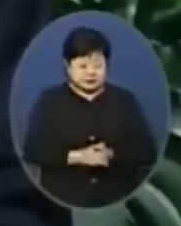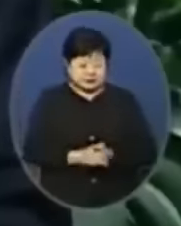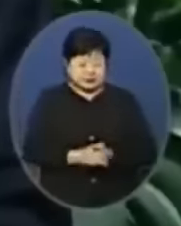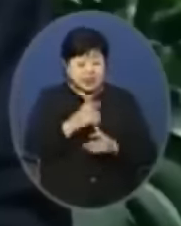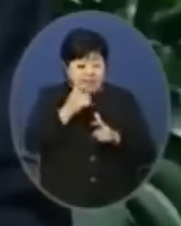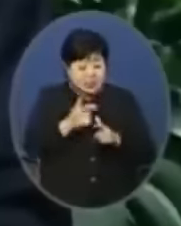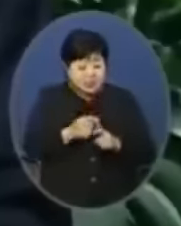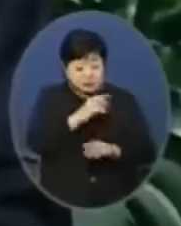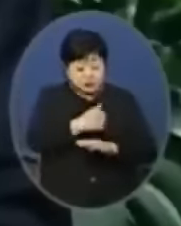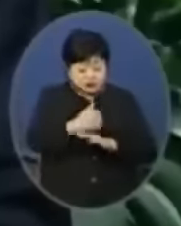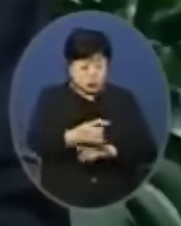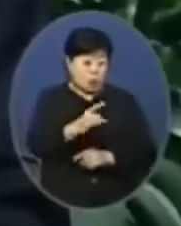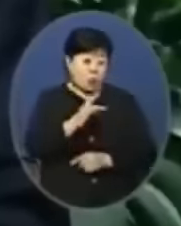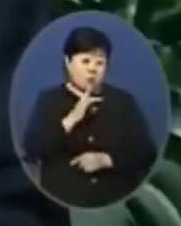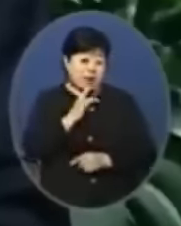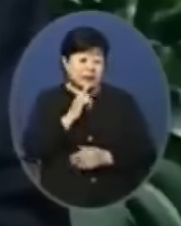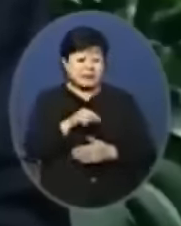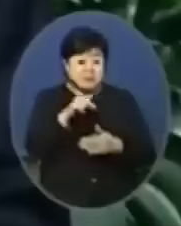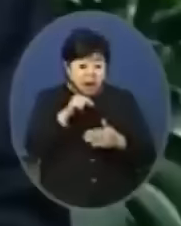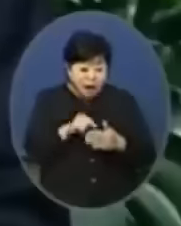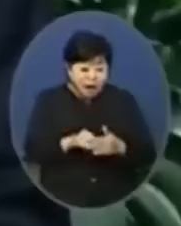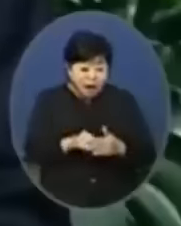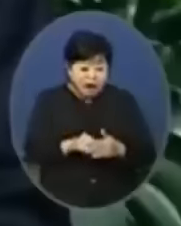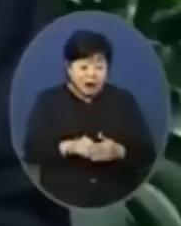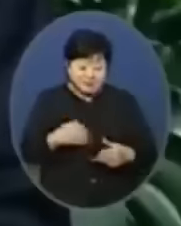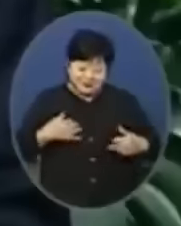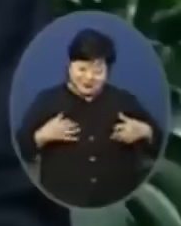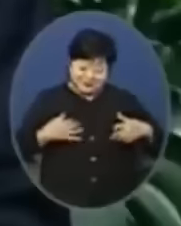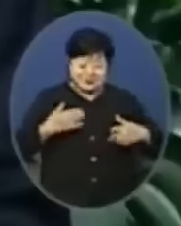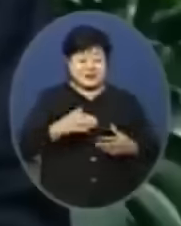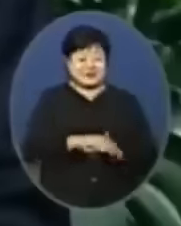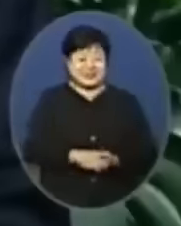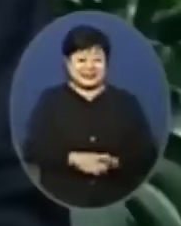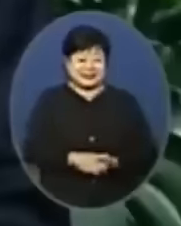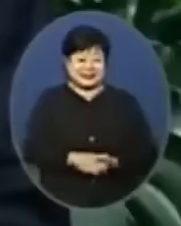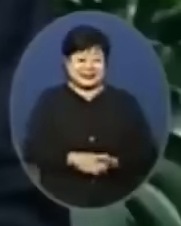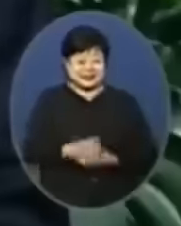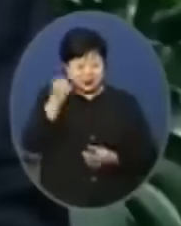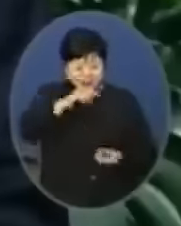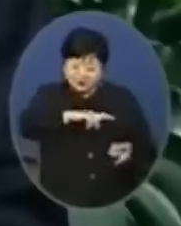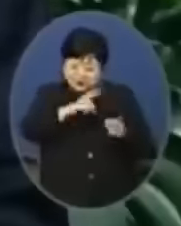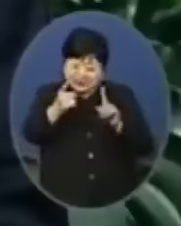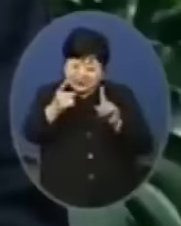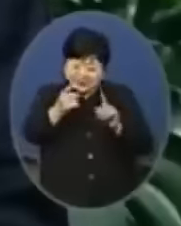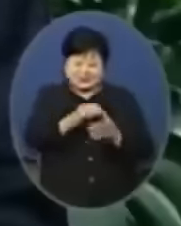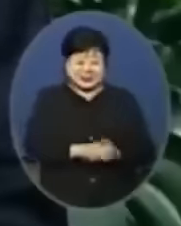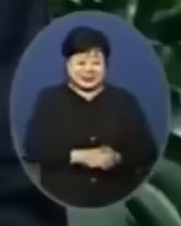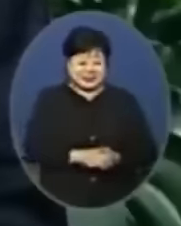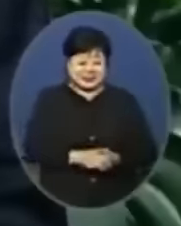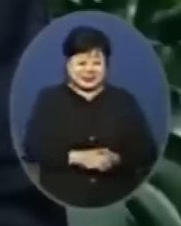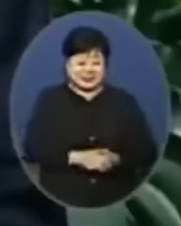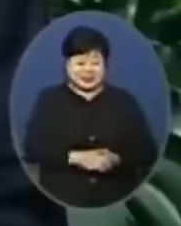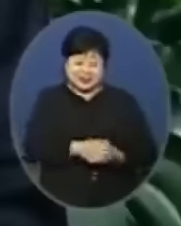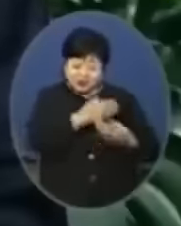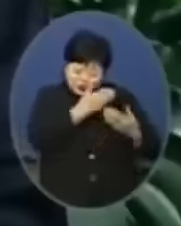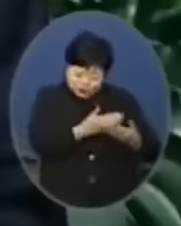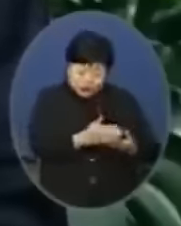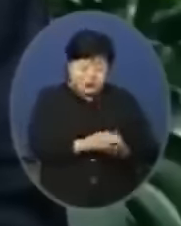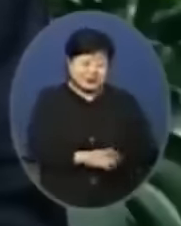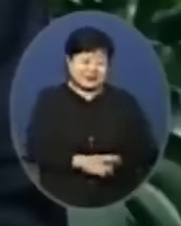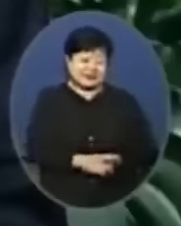그때는 예수 그리스도만이 마음을 쾌활하게 만들어줄 수 있는 것입니다. 영혼을 소생시켜주는 것 얼마나 중요한지